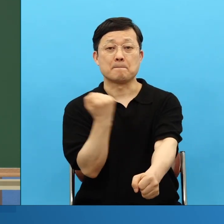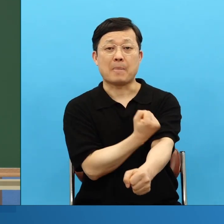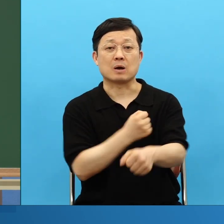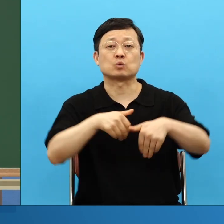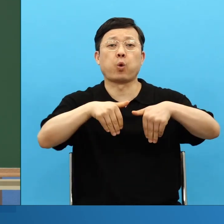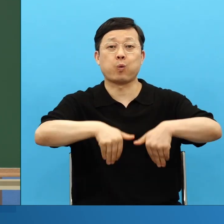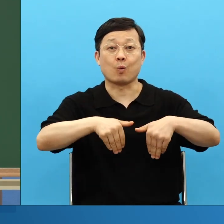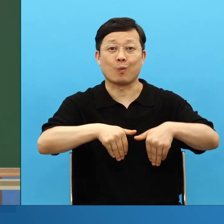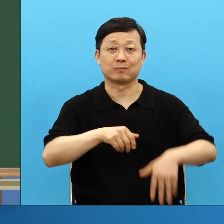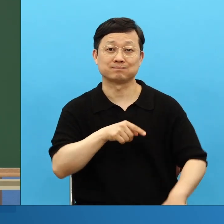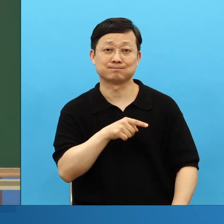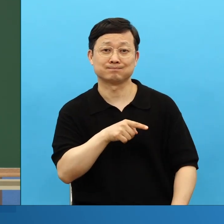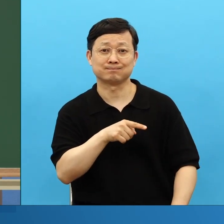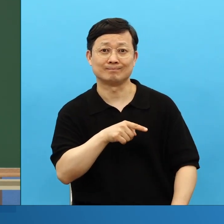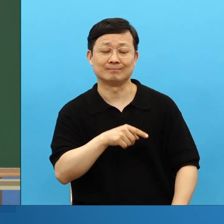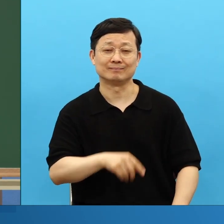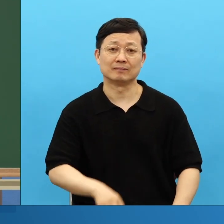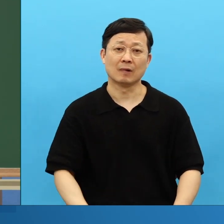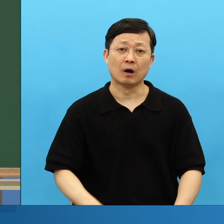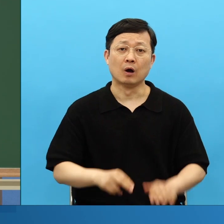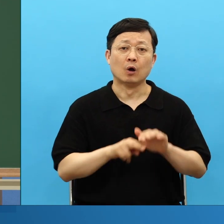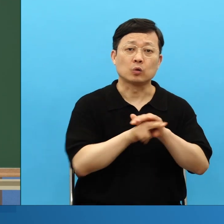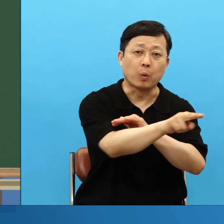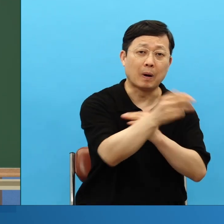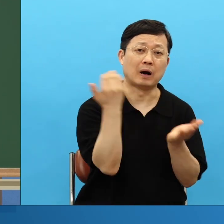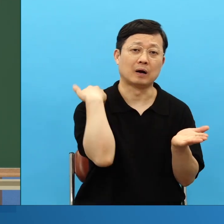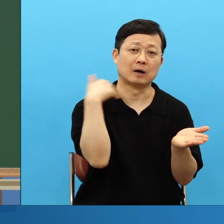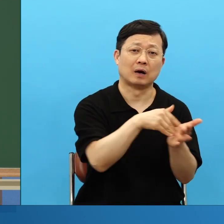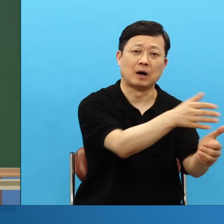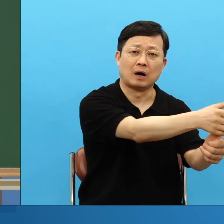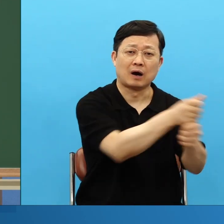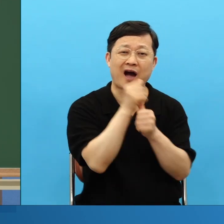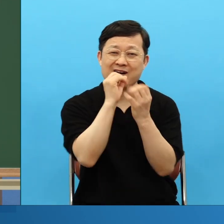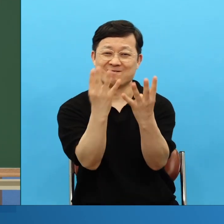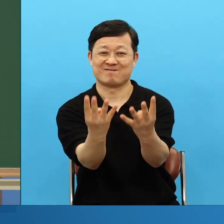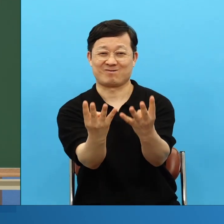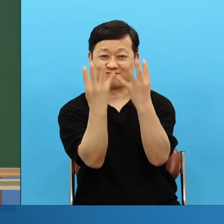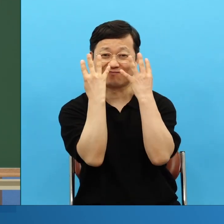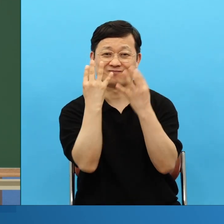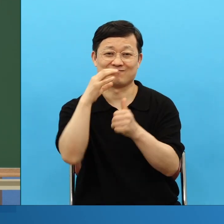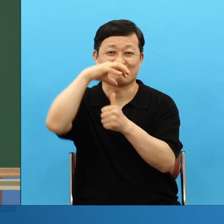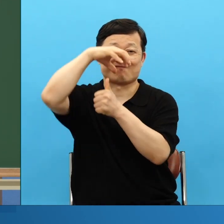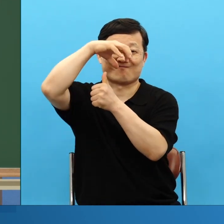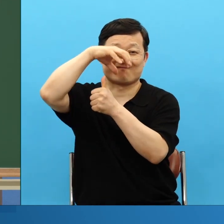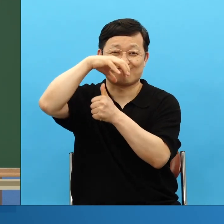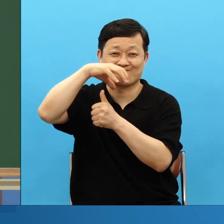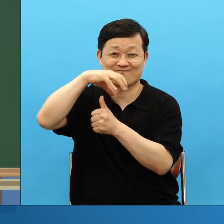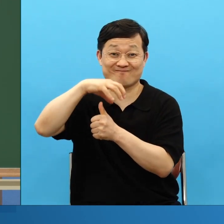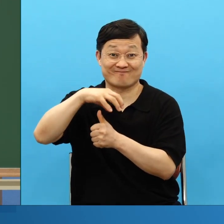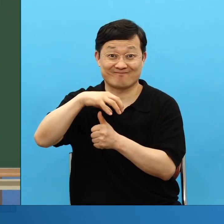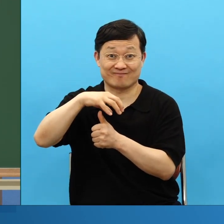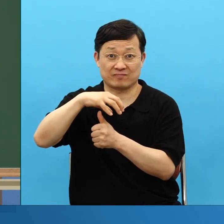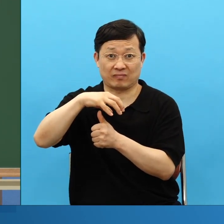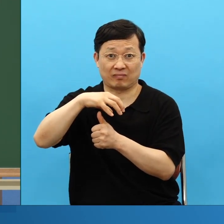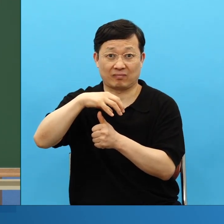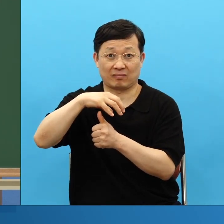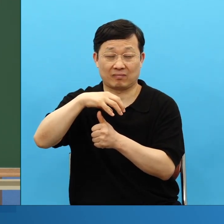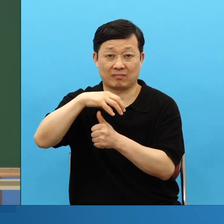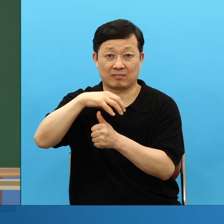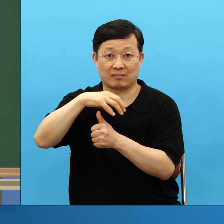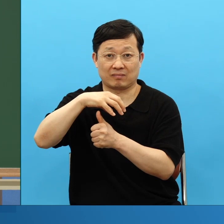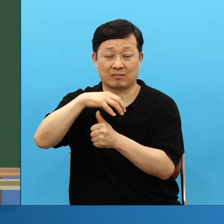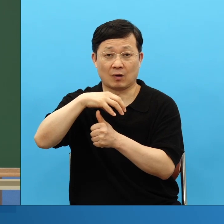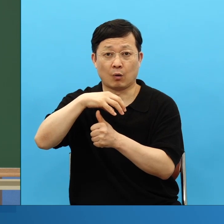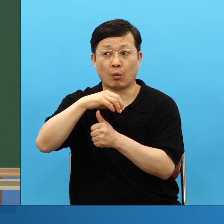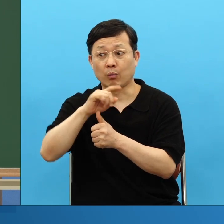그래서 또 도망간 애를 또 잡아서 집에 철창을 해가지고 이렇게 방 안에 감금을 해놨는데